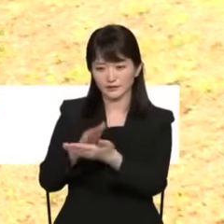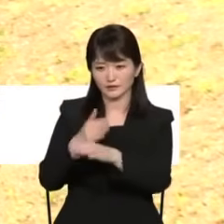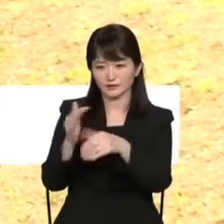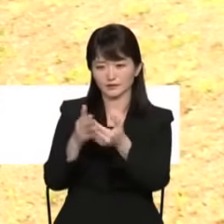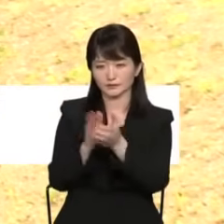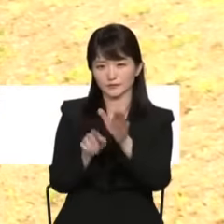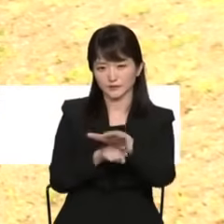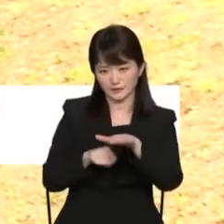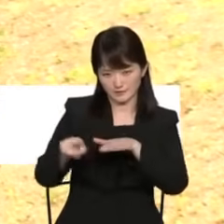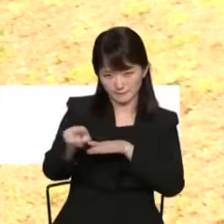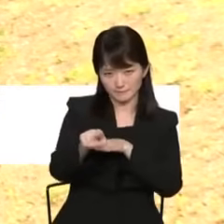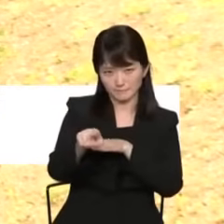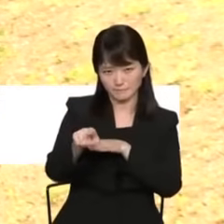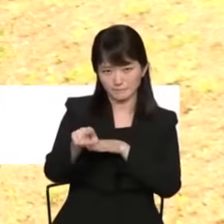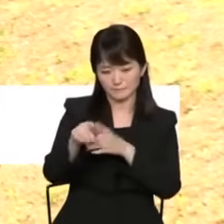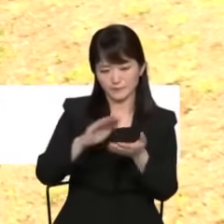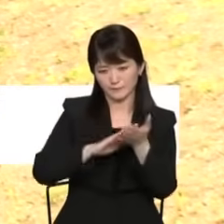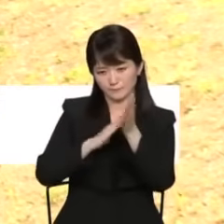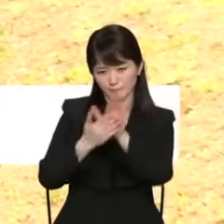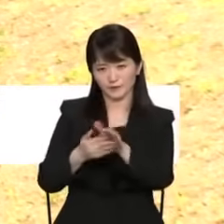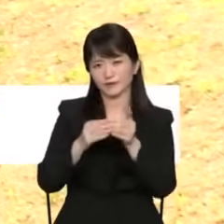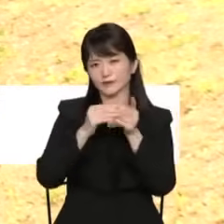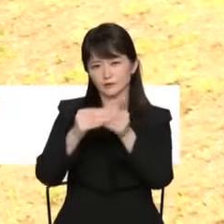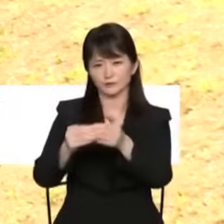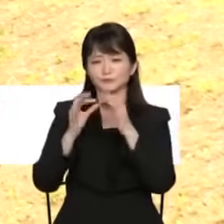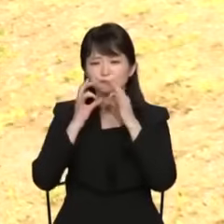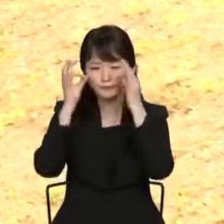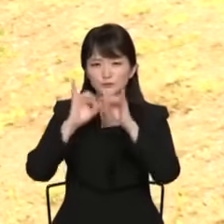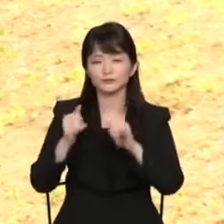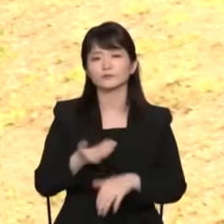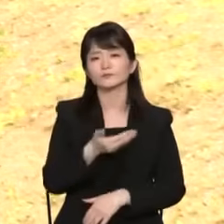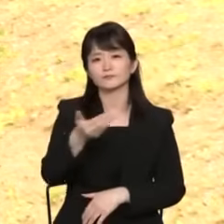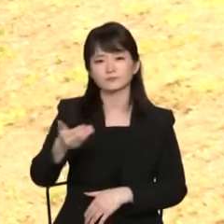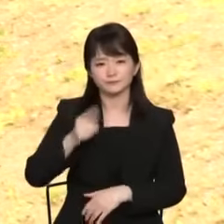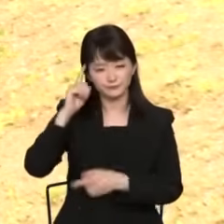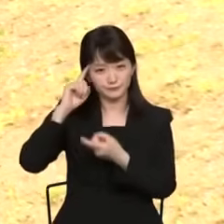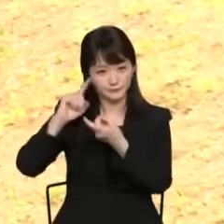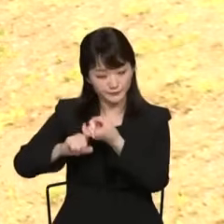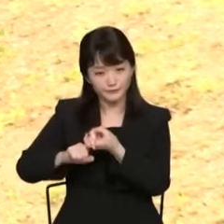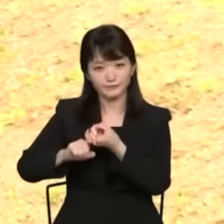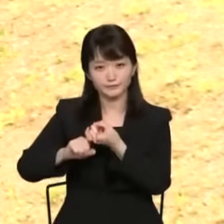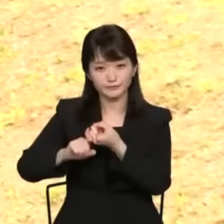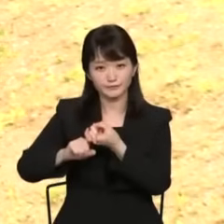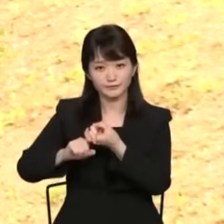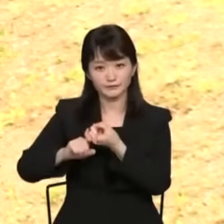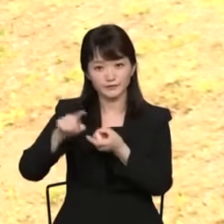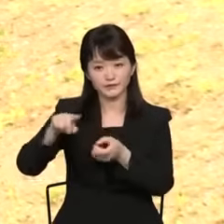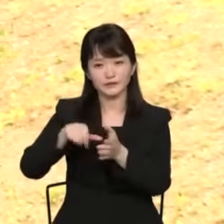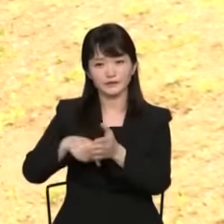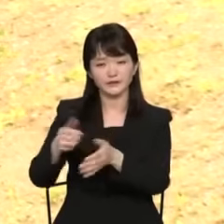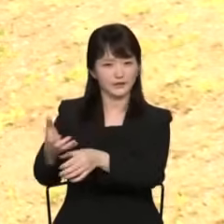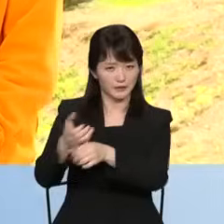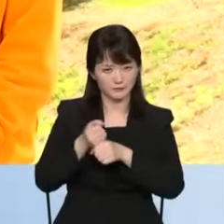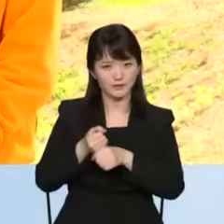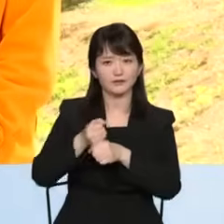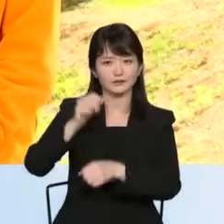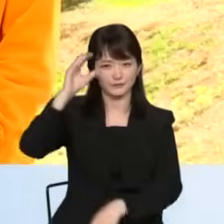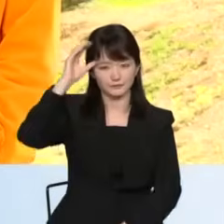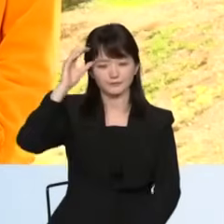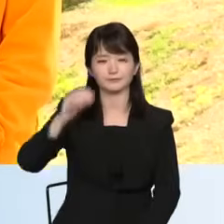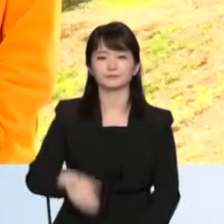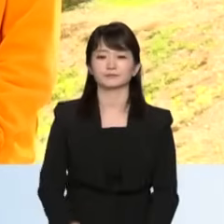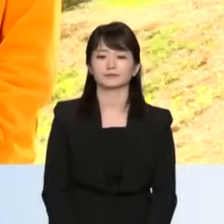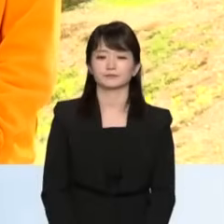앞장서 가지고 그런 좀 변화를 이끌어 나가도록 하겠습니다. 우리 국민 여러분께서 또 많은 관심 가져주시면은 그 시간이 더 빨리 올 것 같습니다.